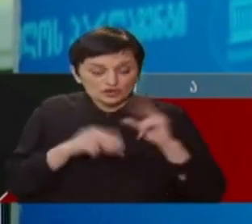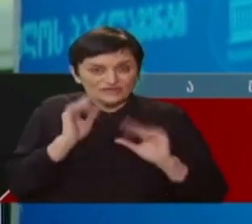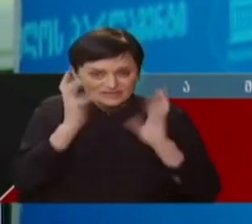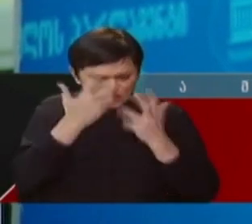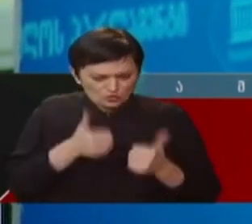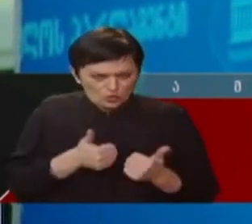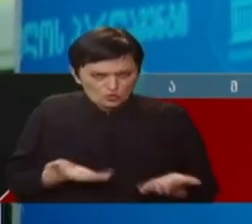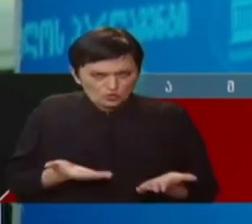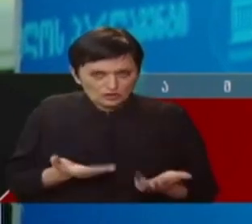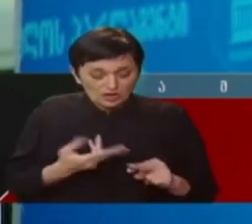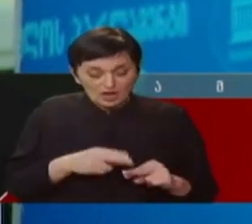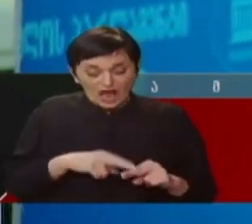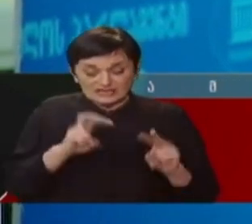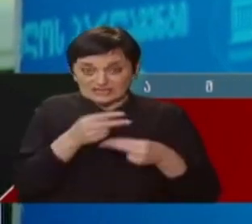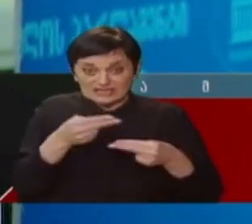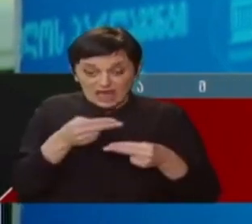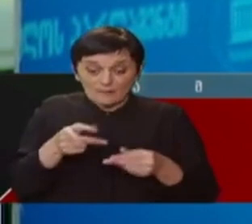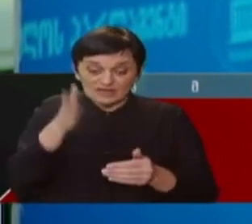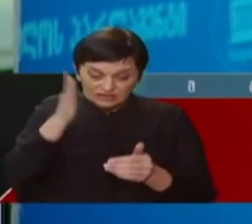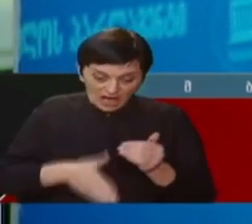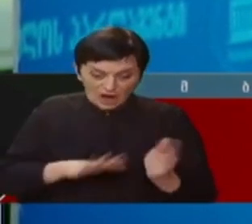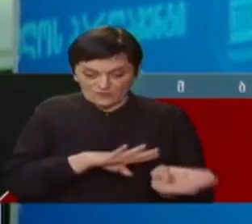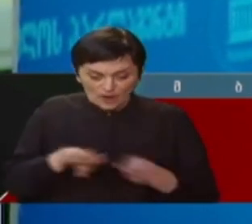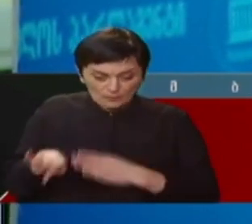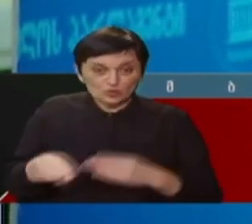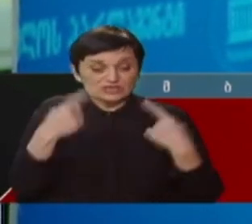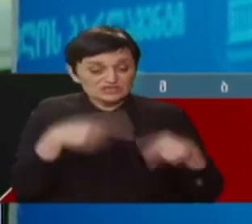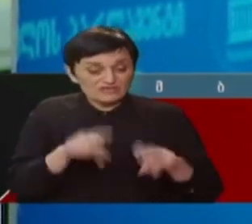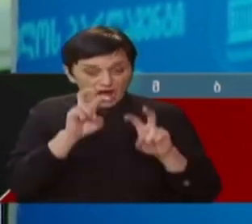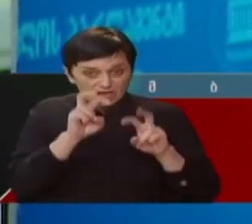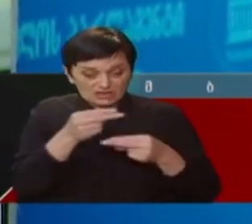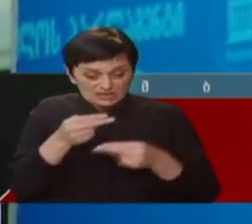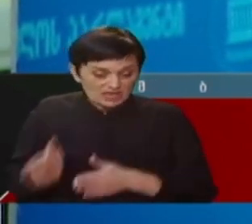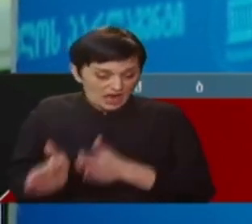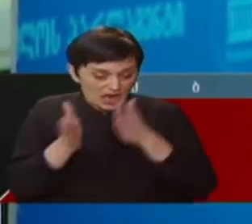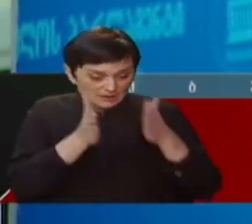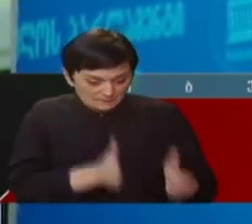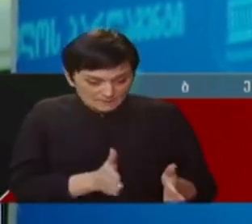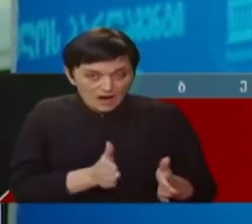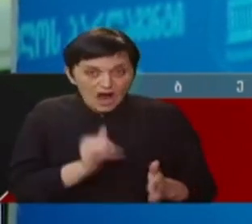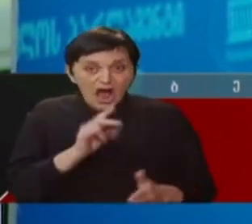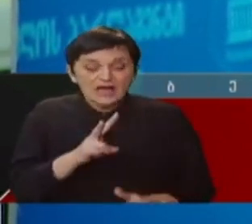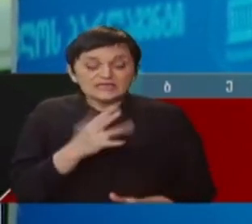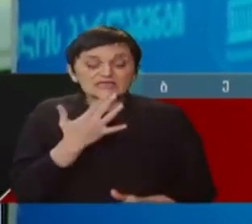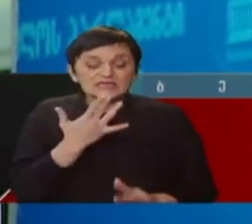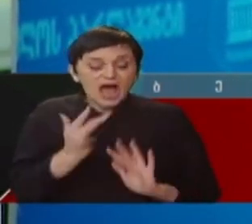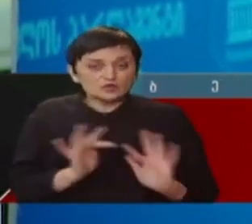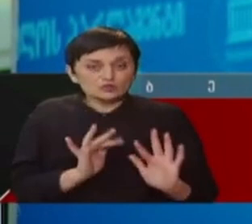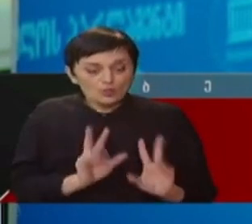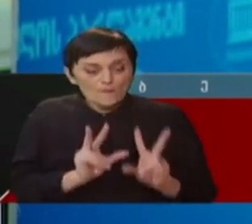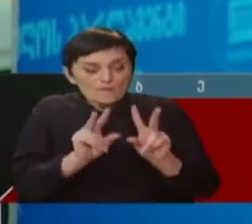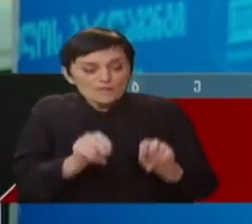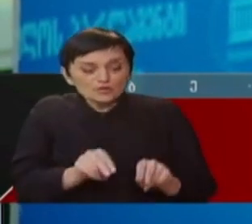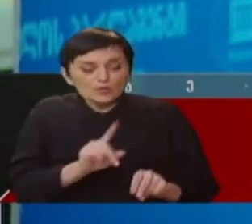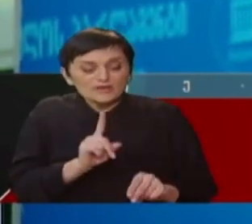სერიოზულად? ნაცვლად იმისა, რომ ეს თემა დავამთავროთ რამენაირად და სხვა თემაზე გადავიდეთ, დავამთავროთ თუნდაც იმითი, რომ ან ნაცმოძრაობამ დადოს პირობა, რა